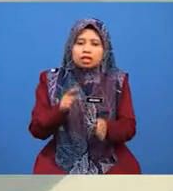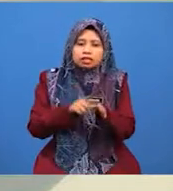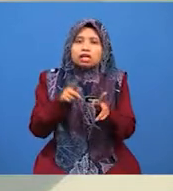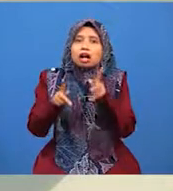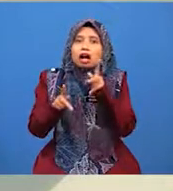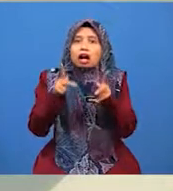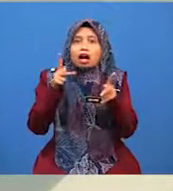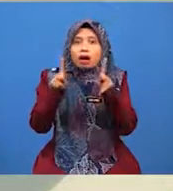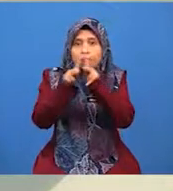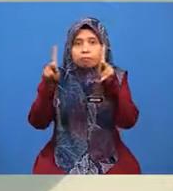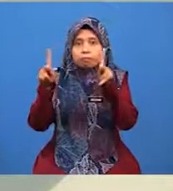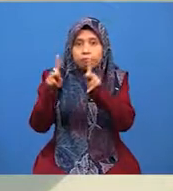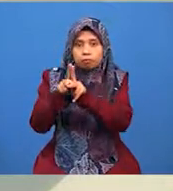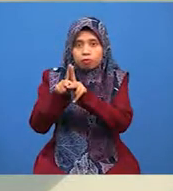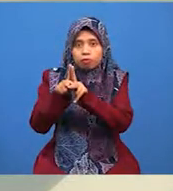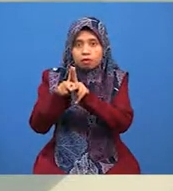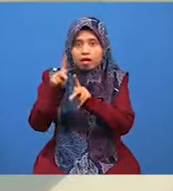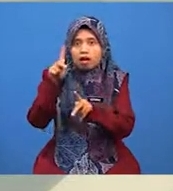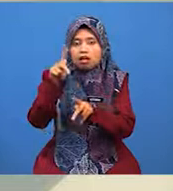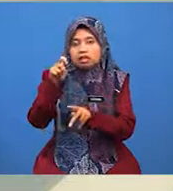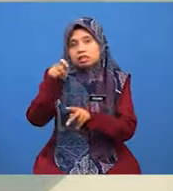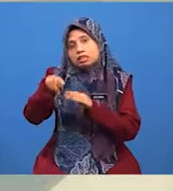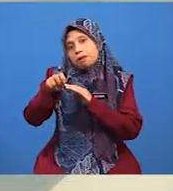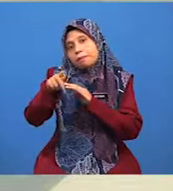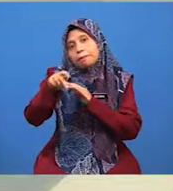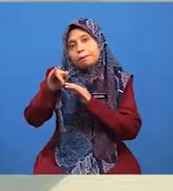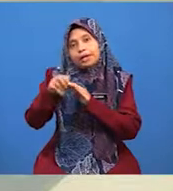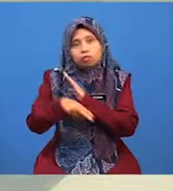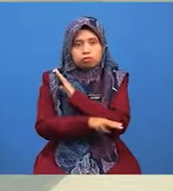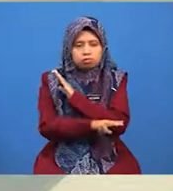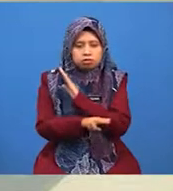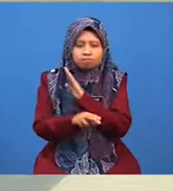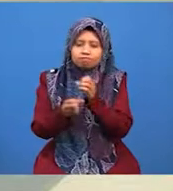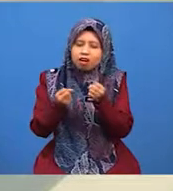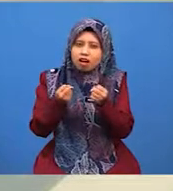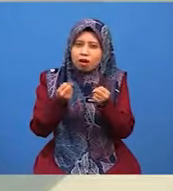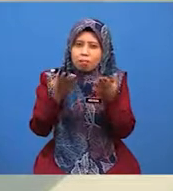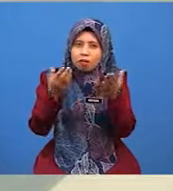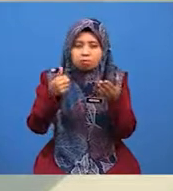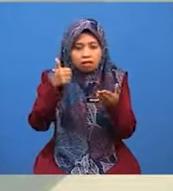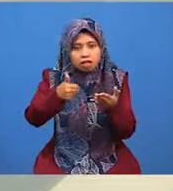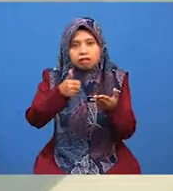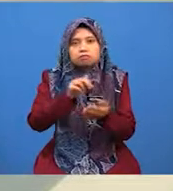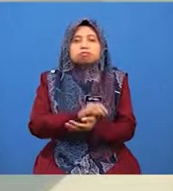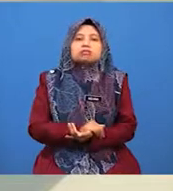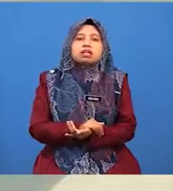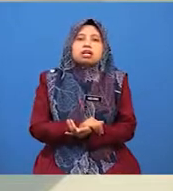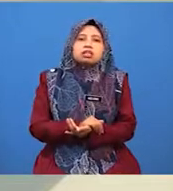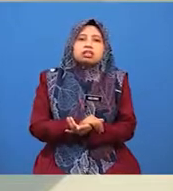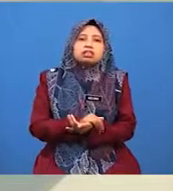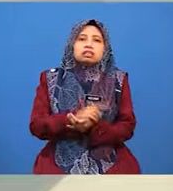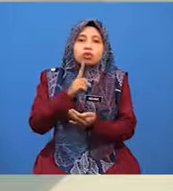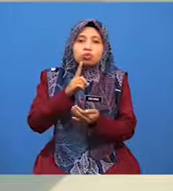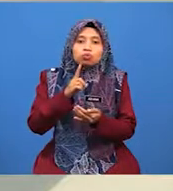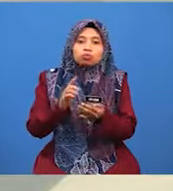kampung, perusahaan tapai ubi Wak Salikun semakin berkembang. Sebuah